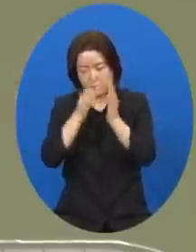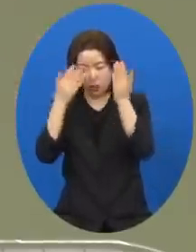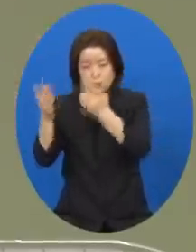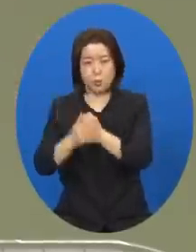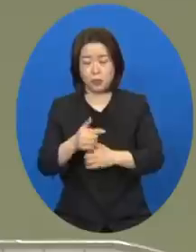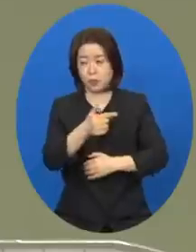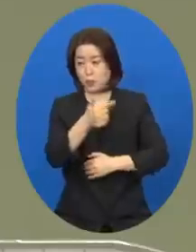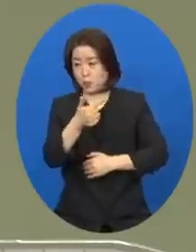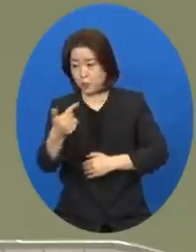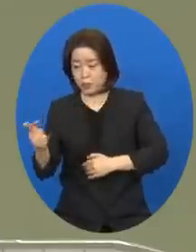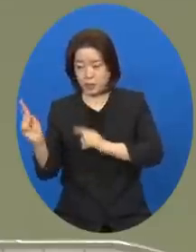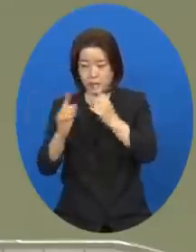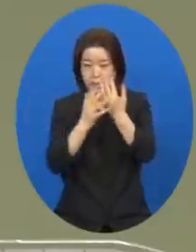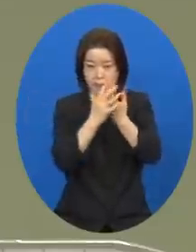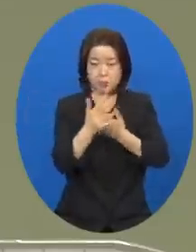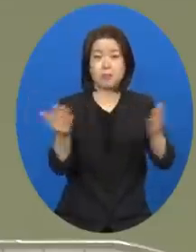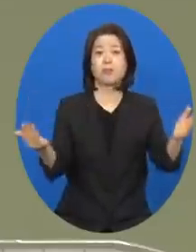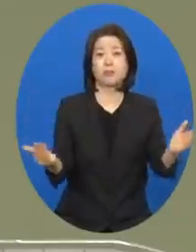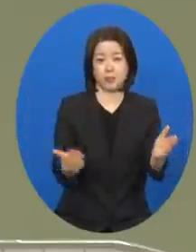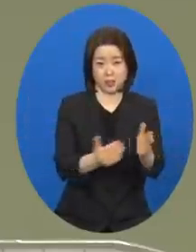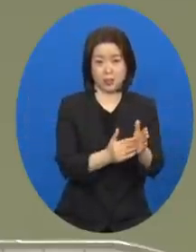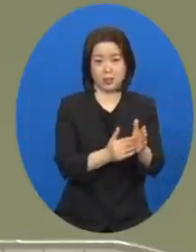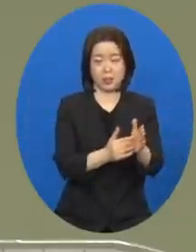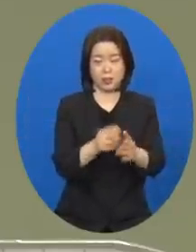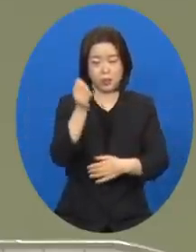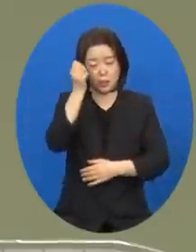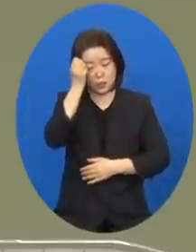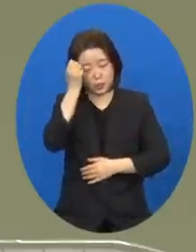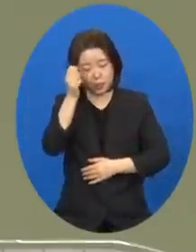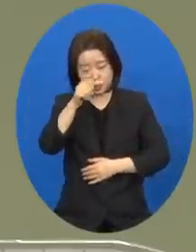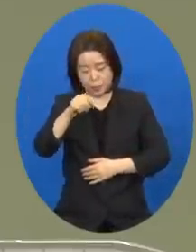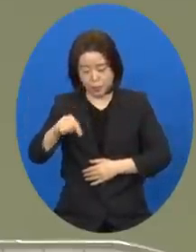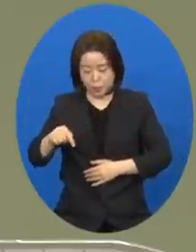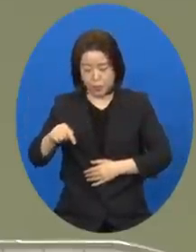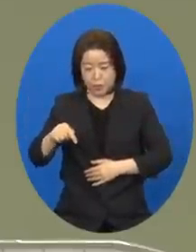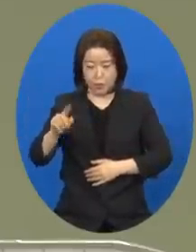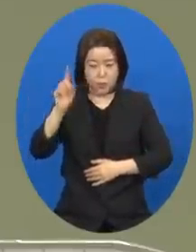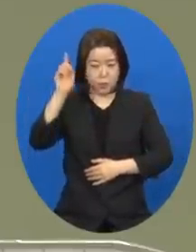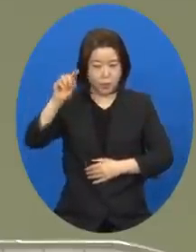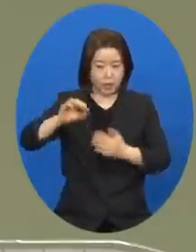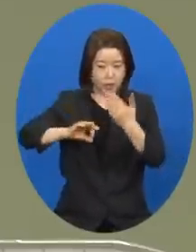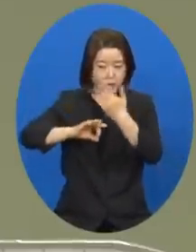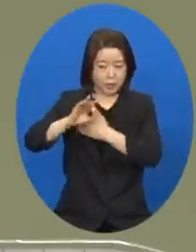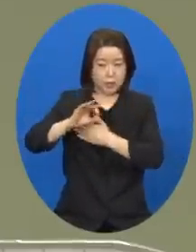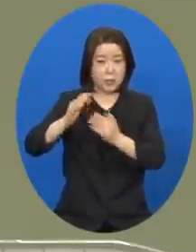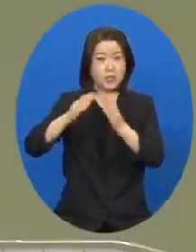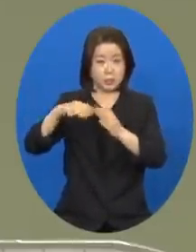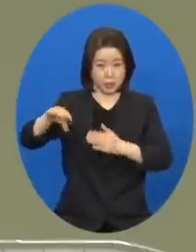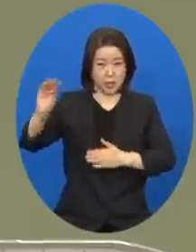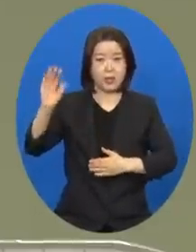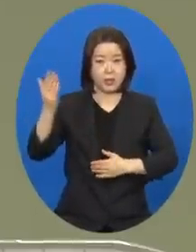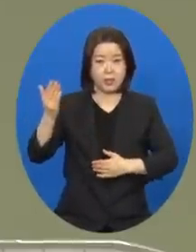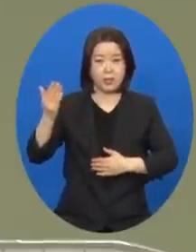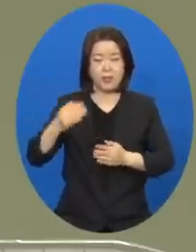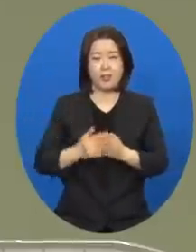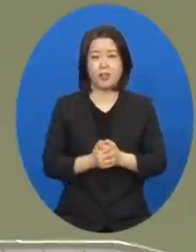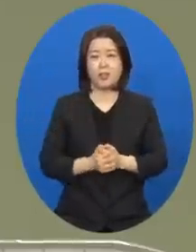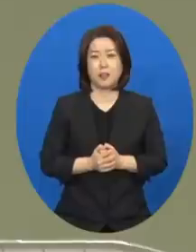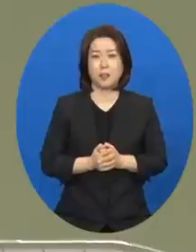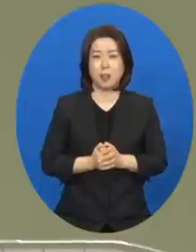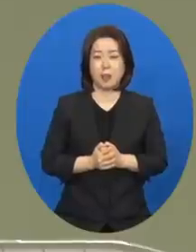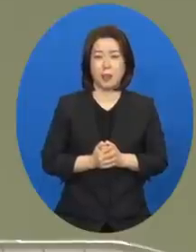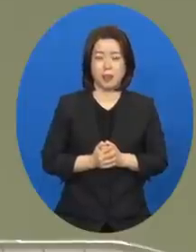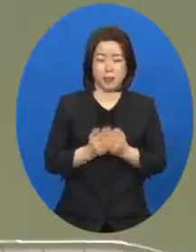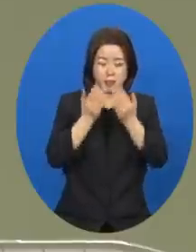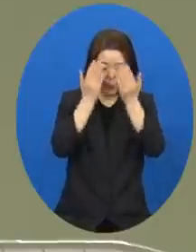집회가 끝나고 숙소로 이제 들어와서 그날 자고 내일 아침에 내려가야 되는데 이제